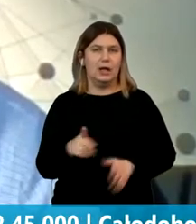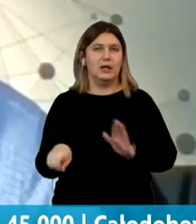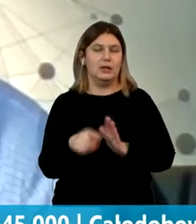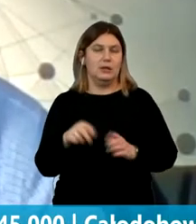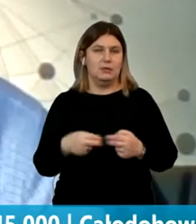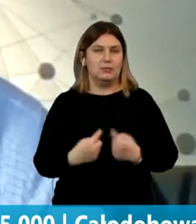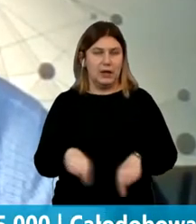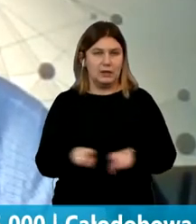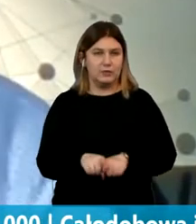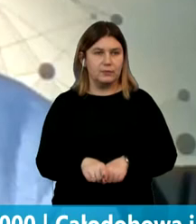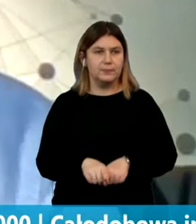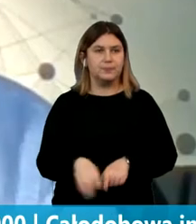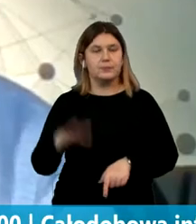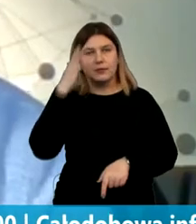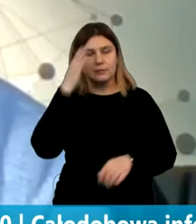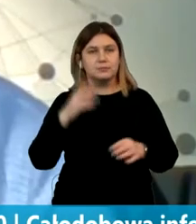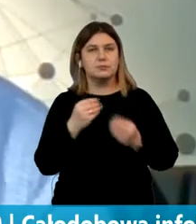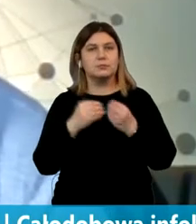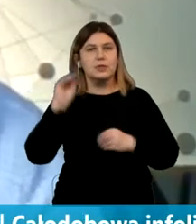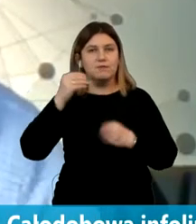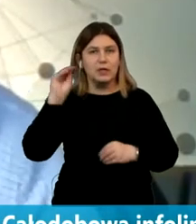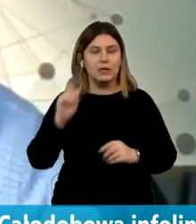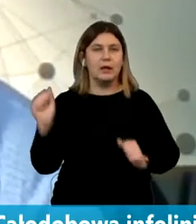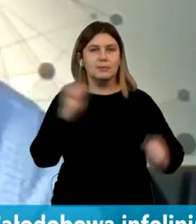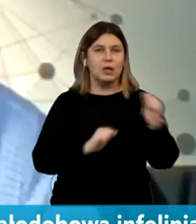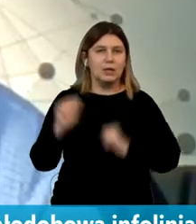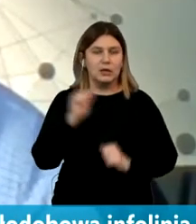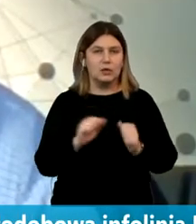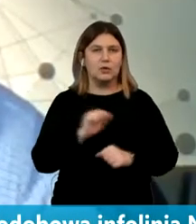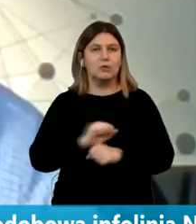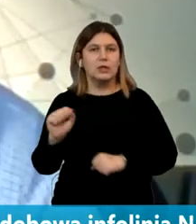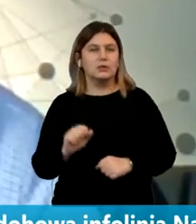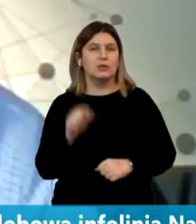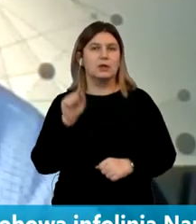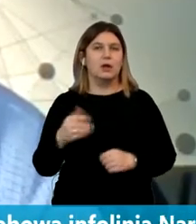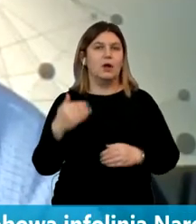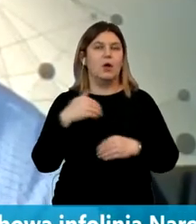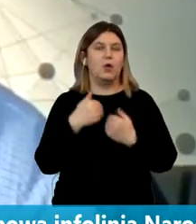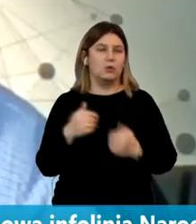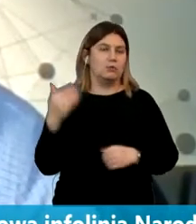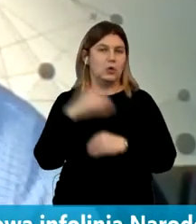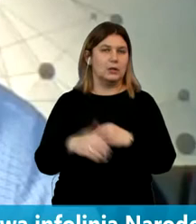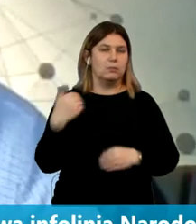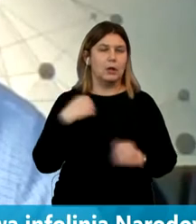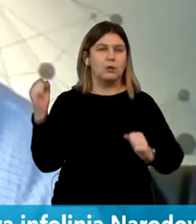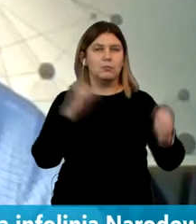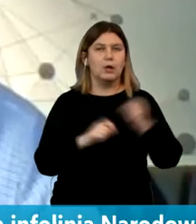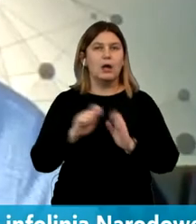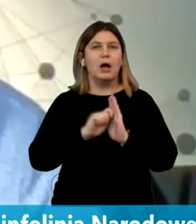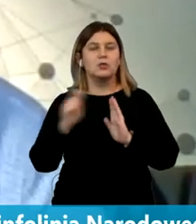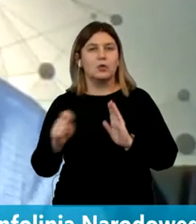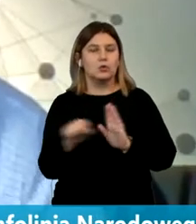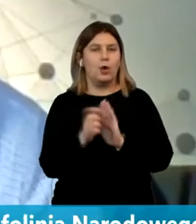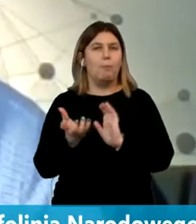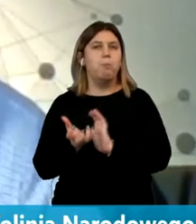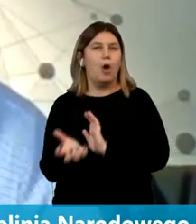zrealizowane. Wiemy już coraz więcej tych przetargów się otwiera. Przypomnę, że ostatnio otworzyły się przetargi na dojazd drogowy do portu,